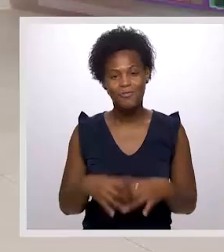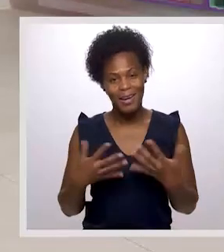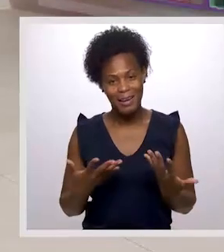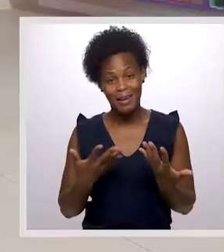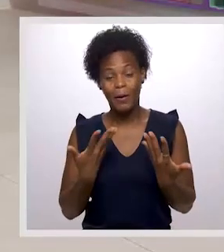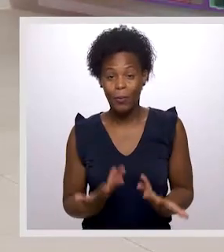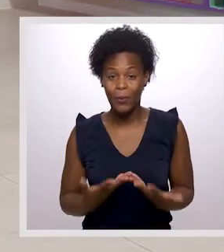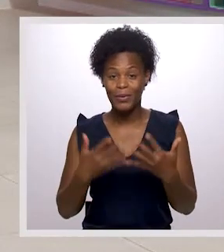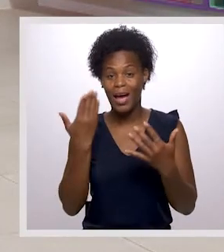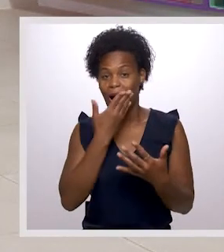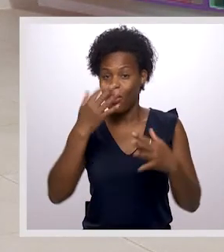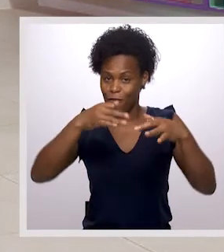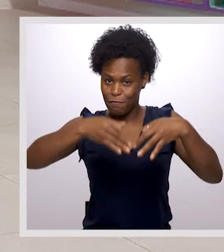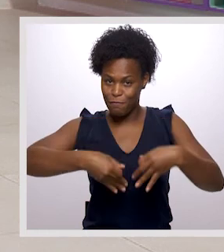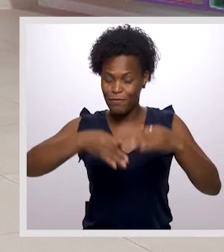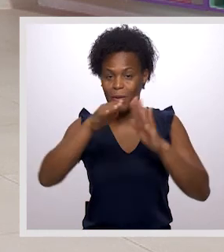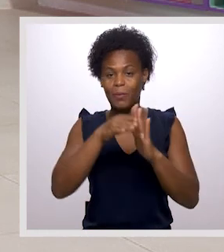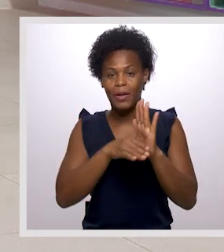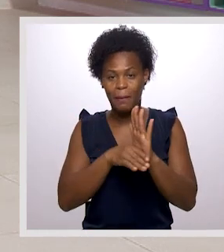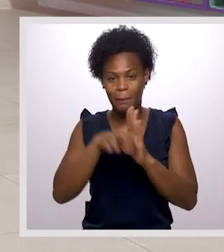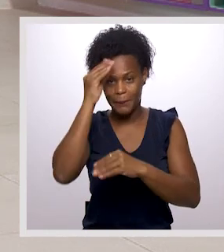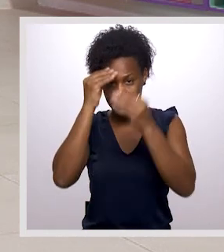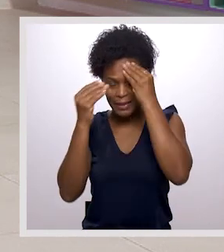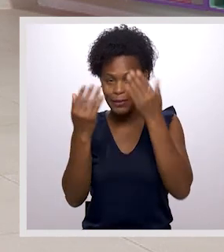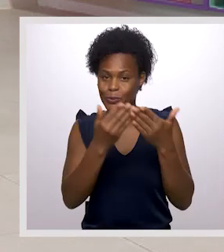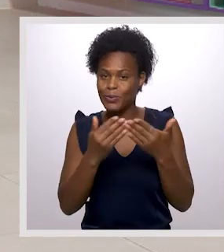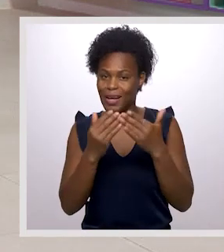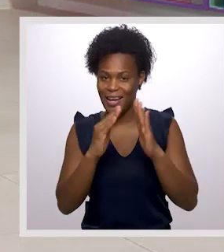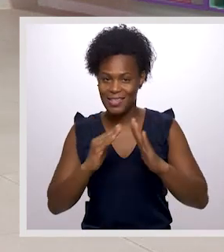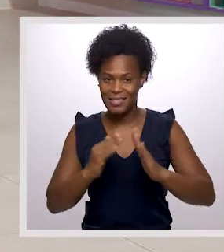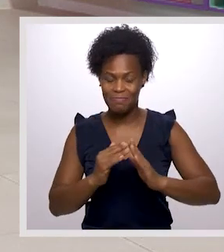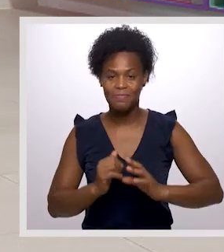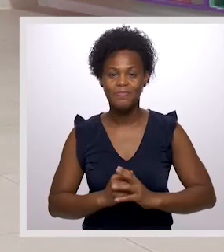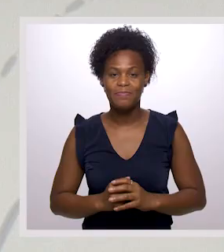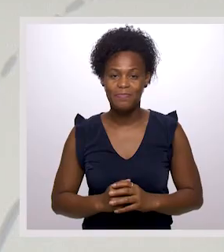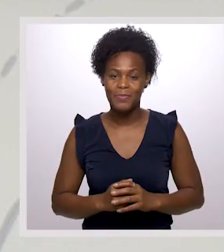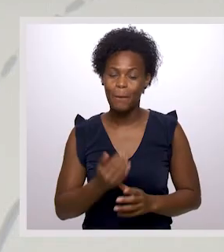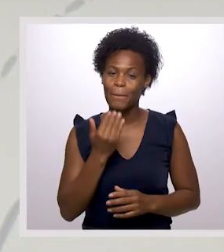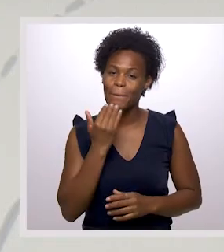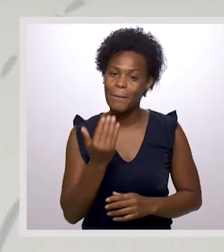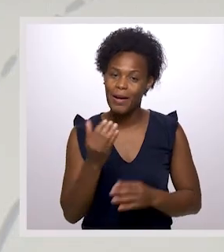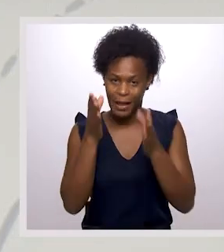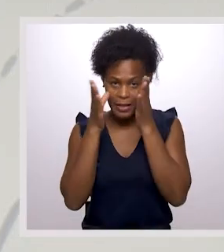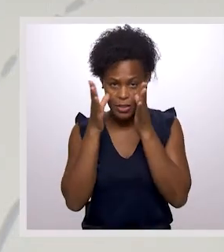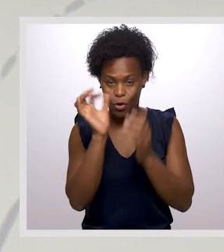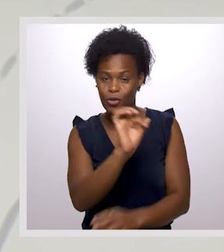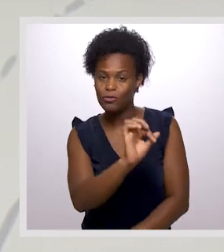voilà à la fin de notre cours dans le programme Aprender e Estudar em Casa. Merci de